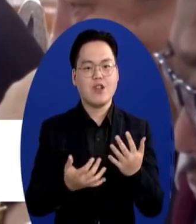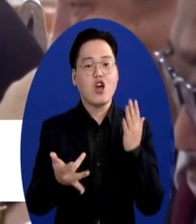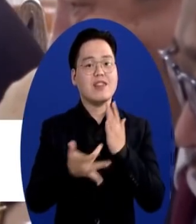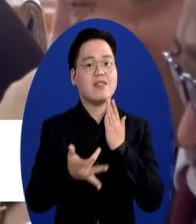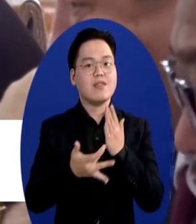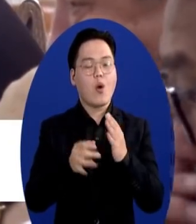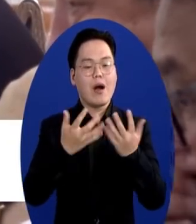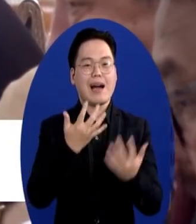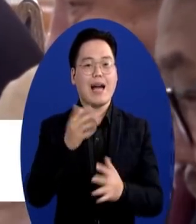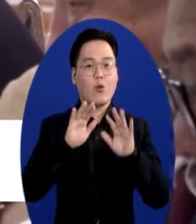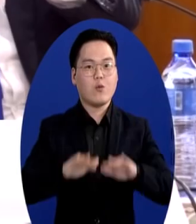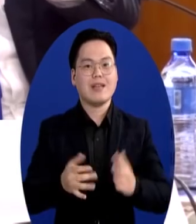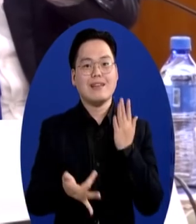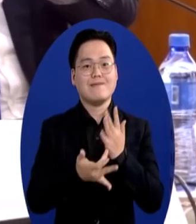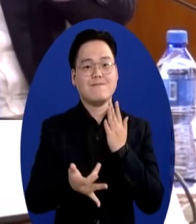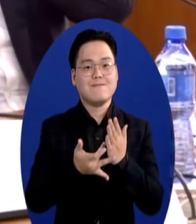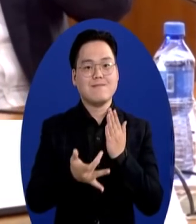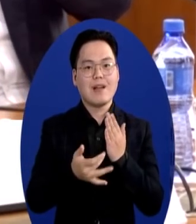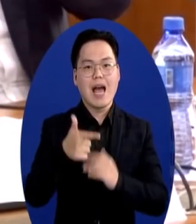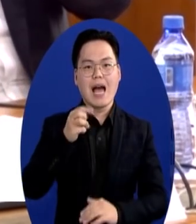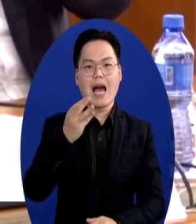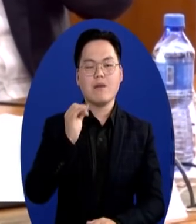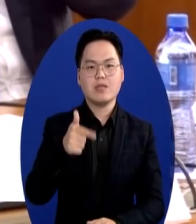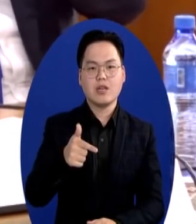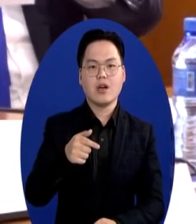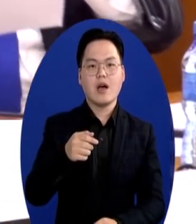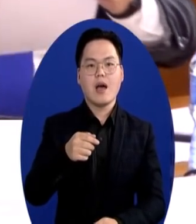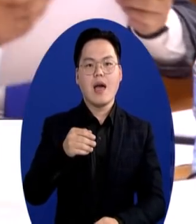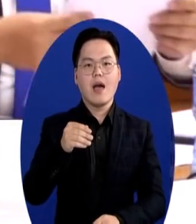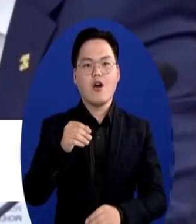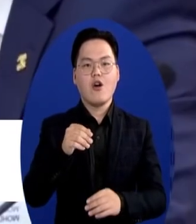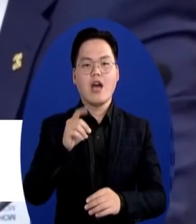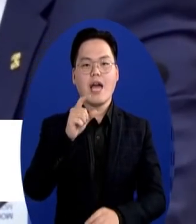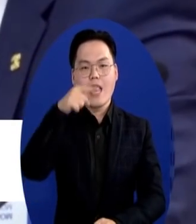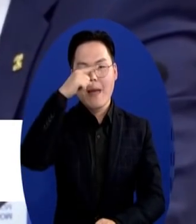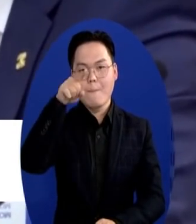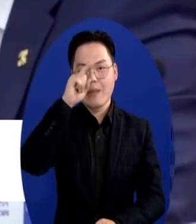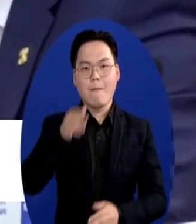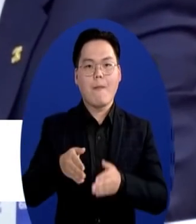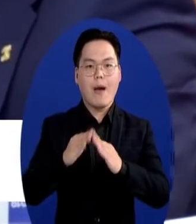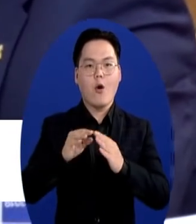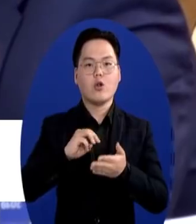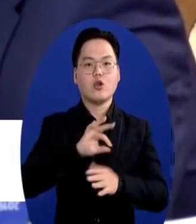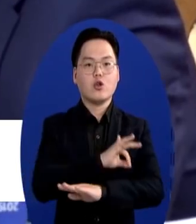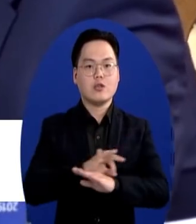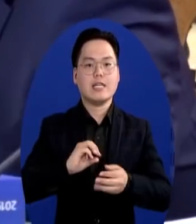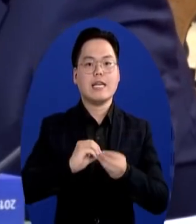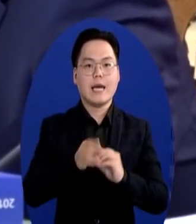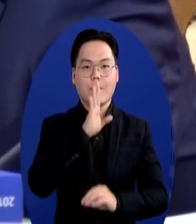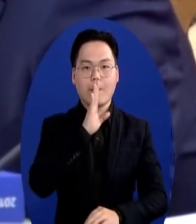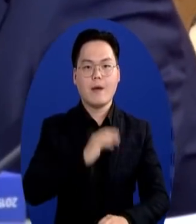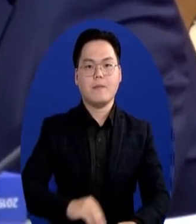шинжилэх, гамшиг ослын үед үр гүйцэтгэх хээрийн хөдөлгөөнт эмнэлэг байгуулах төслийг хэрэгжүүлэх юм байна.